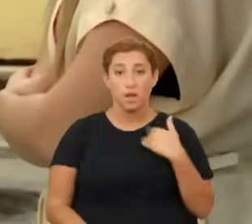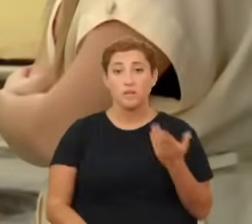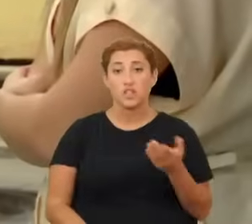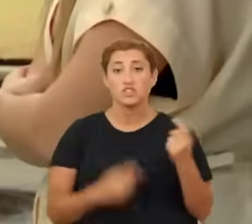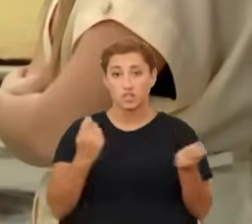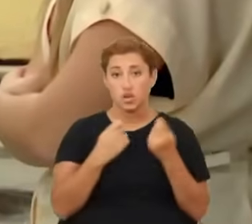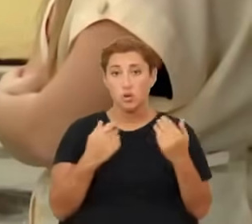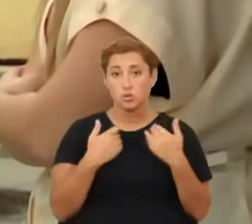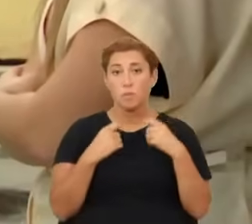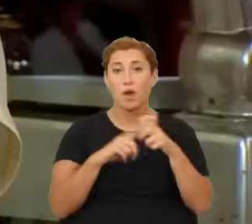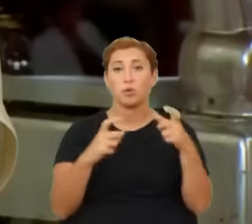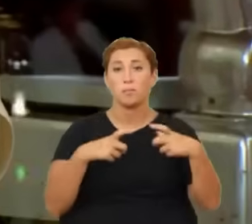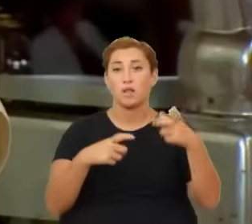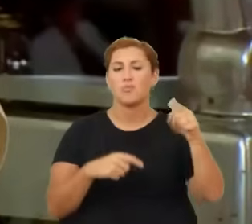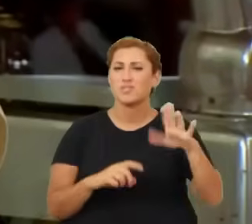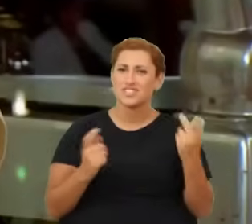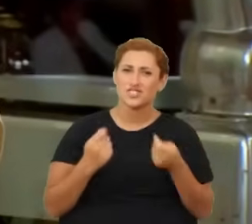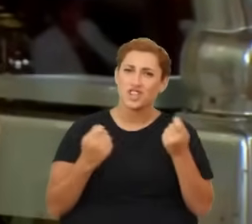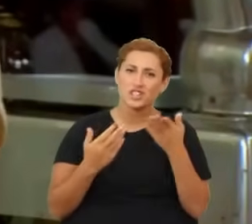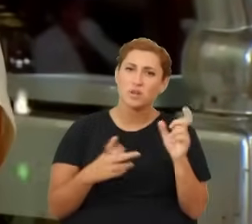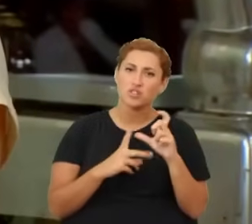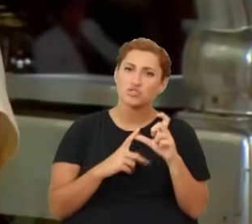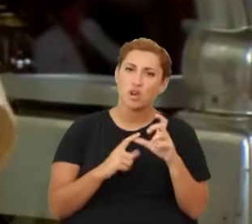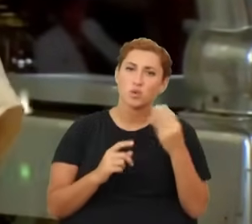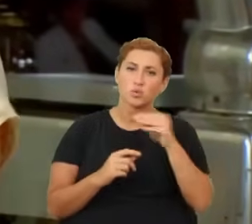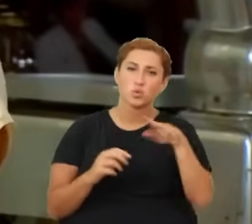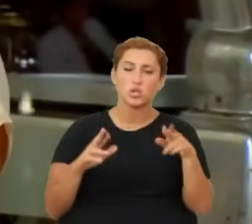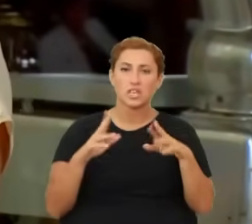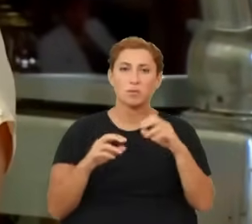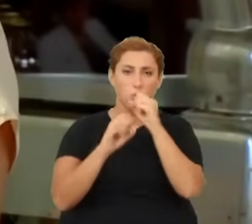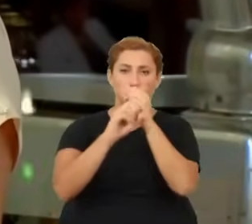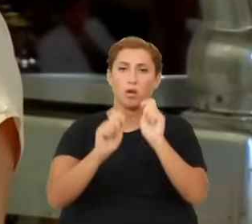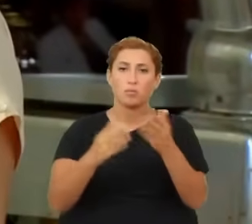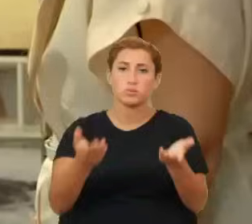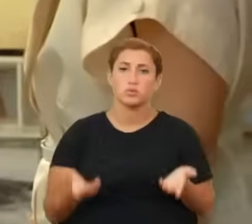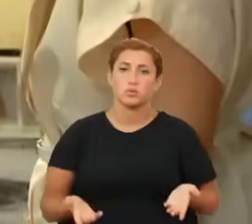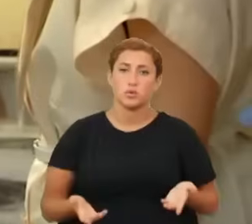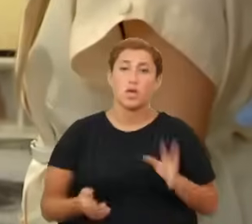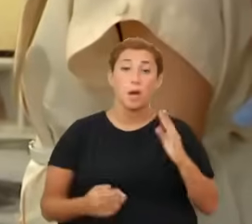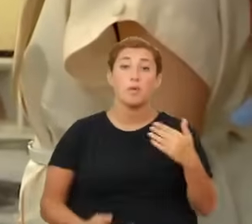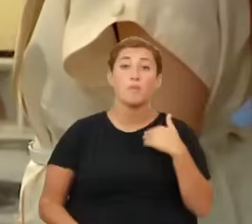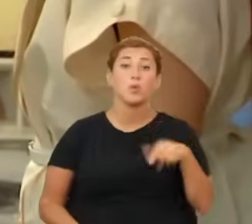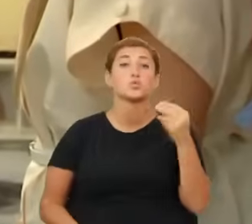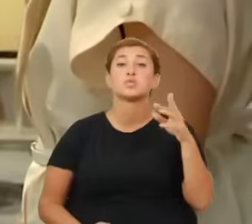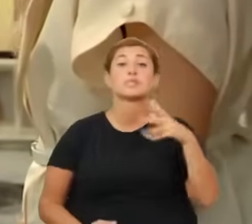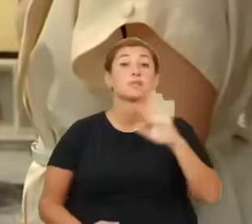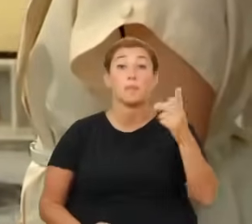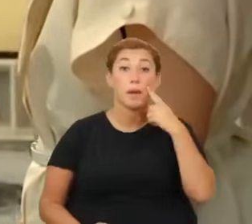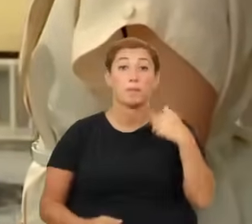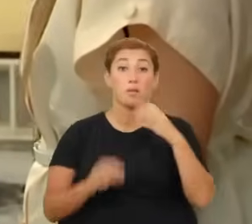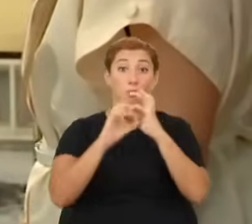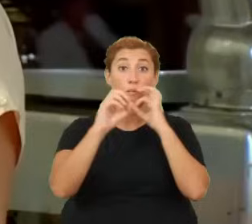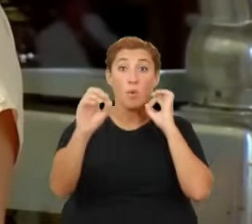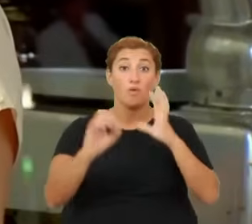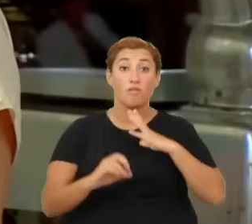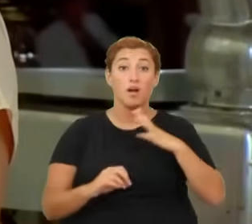işte çalışıyorum Ergun Plak'ta. Ya bu nasıl çalışmak Şahin? Ya çocuk gibi boru üflüyorsun. Ama ben öyle çocuk gibi değil. Bak benim boru var